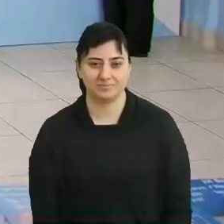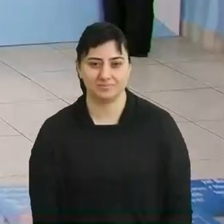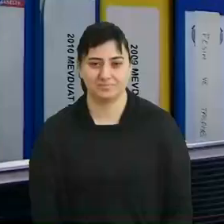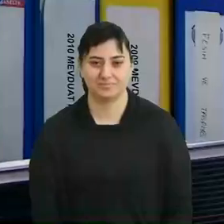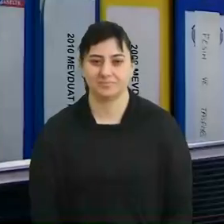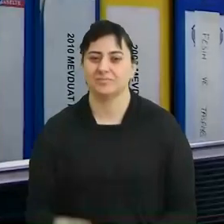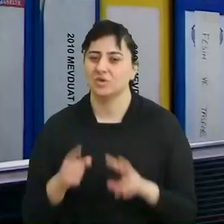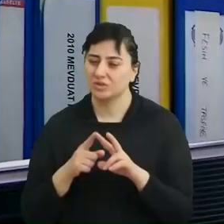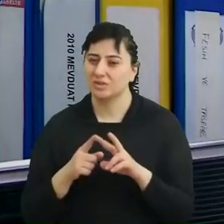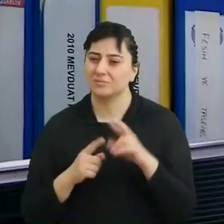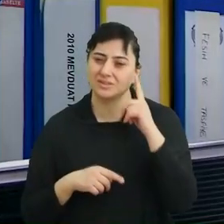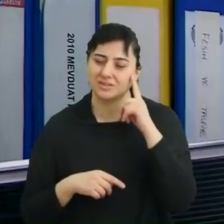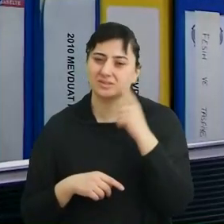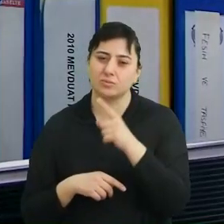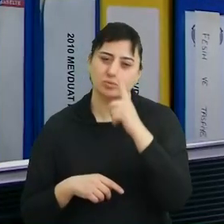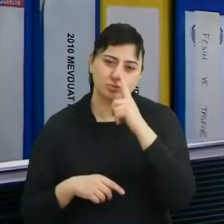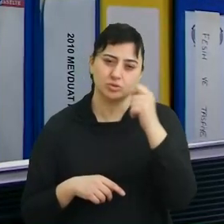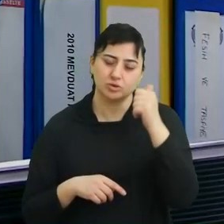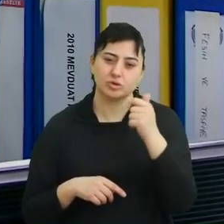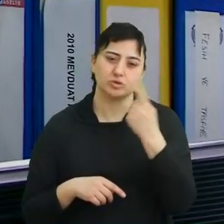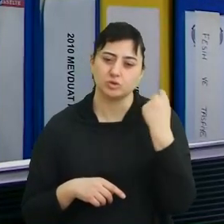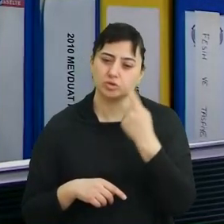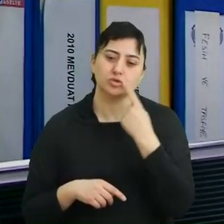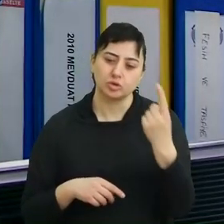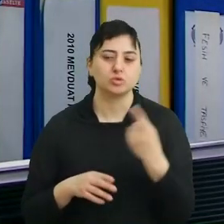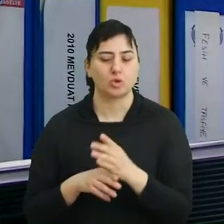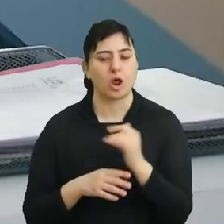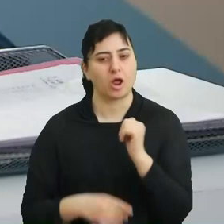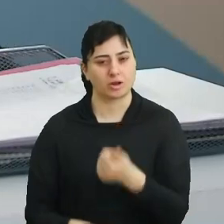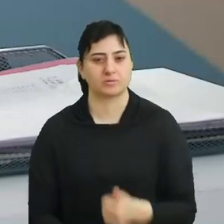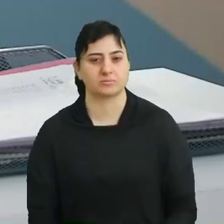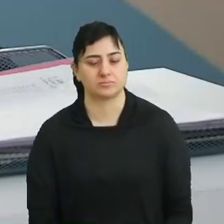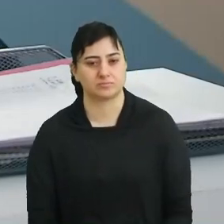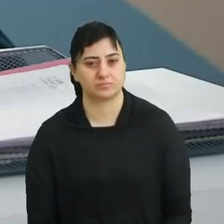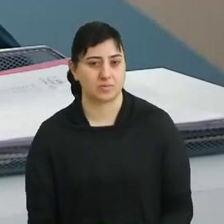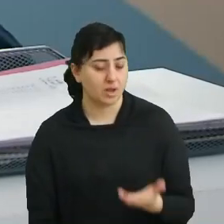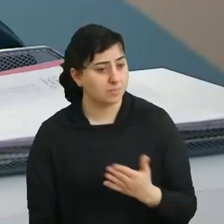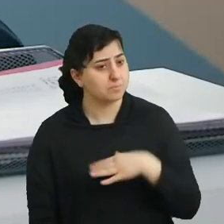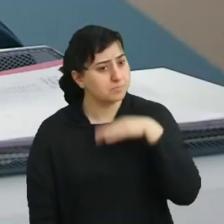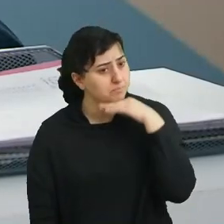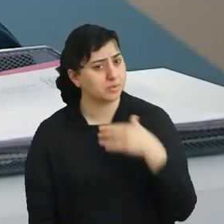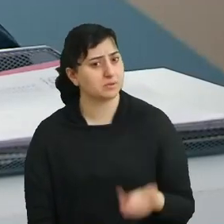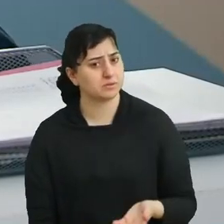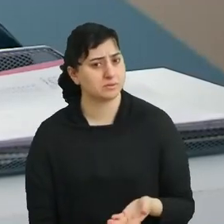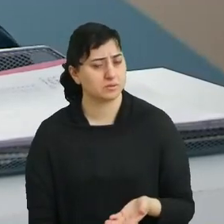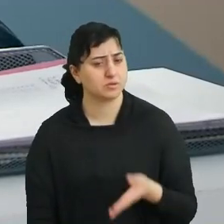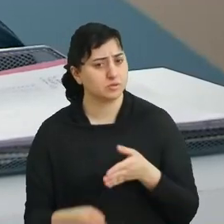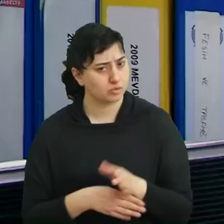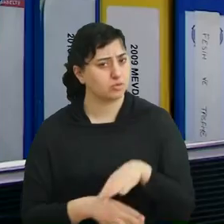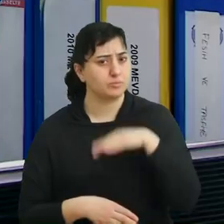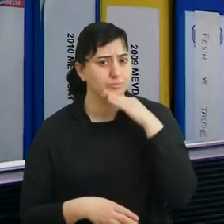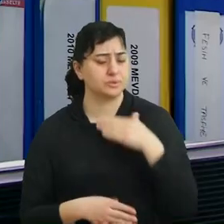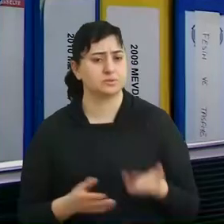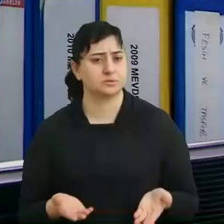Nurhancığım. Bence sen dün müdür bey öyle söylemekle gerçekten çok iyi yaptın. Bıktırdı artık Tuğba ya. Hakikaten